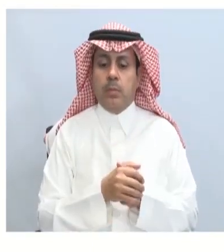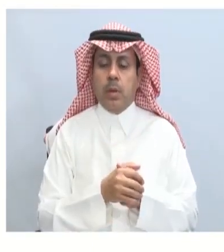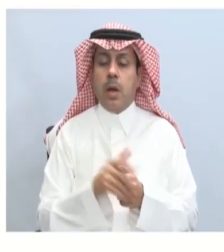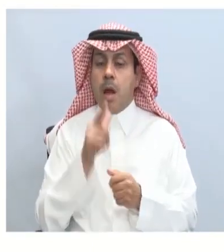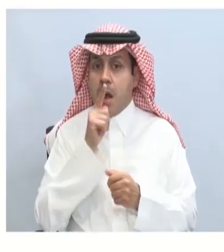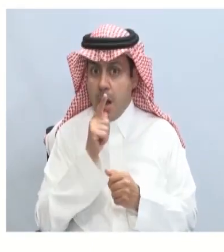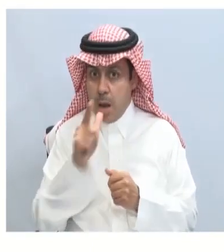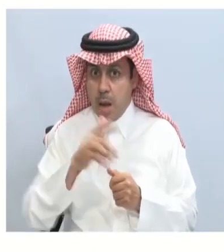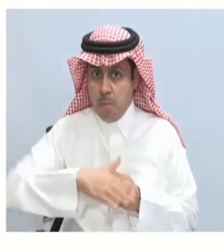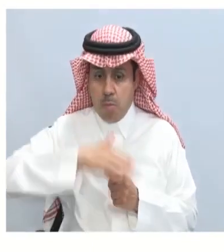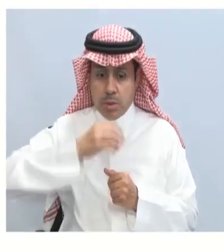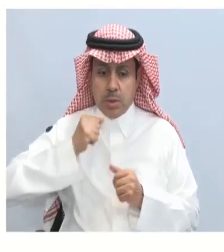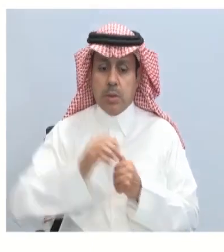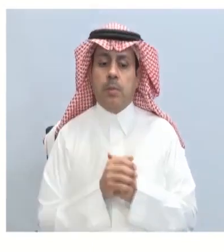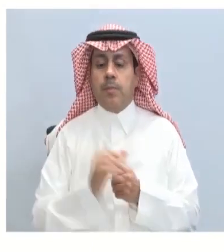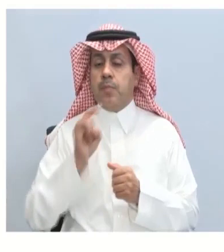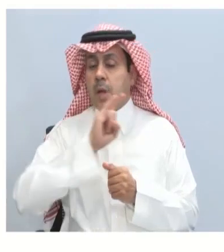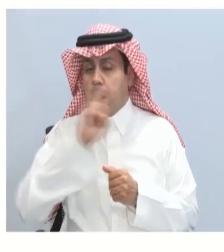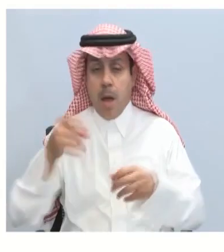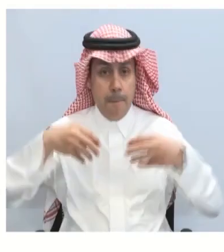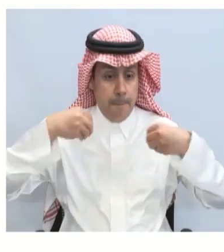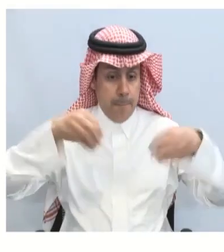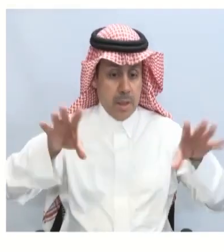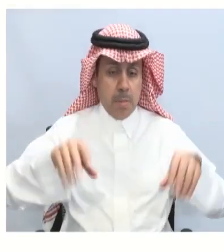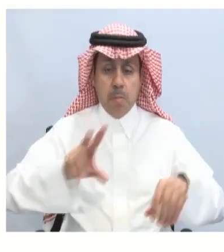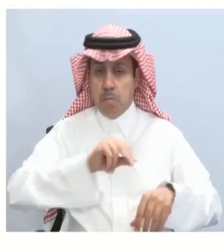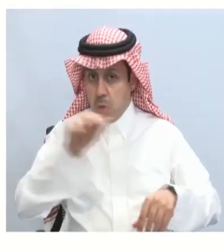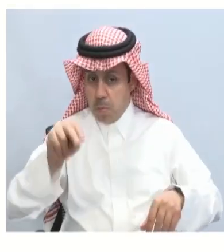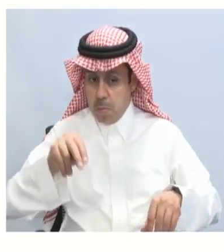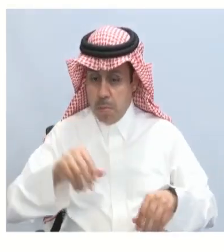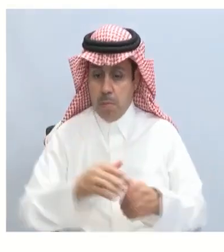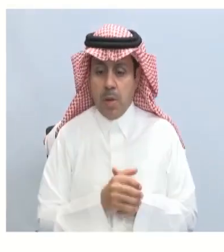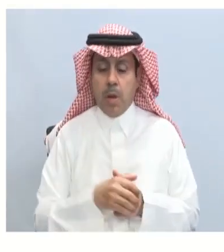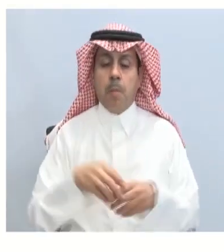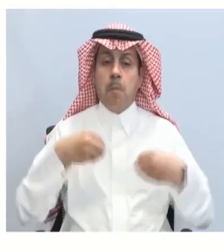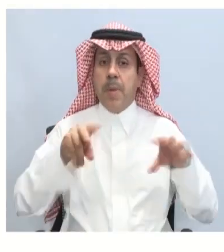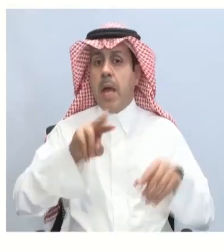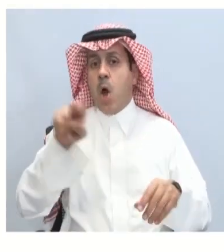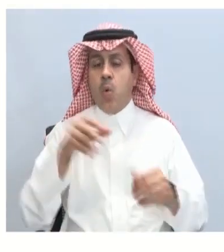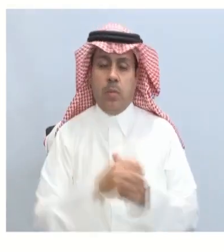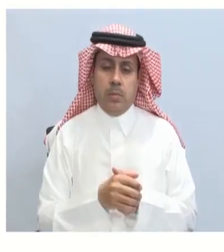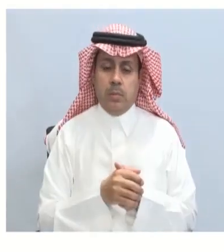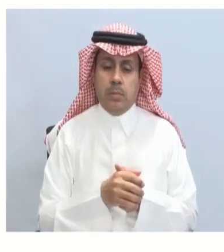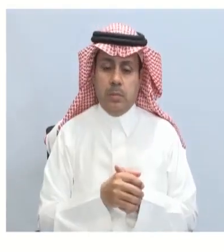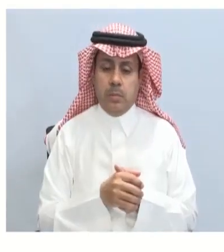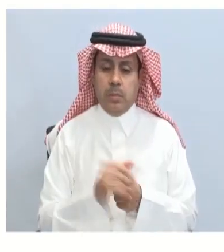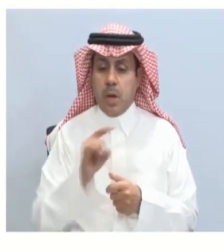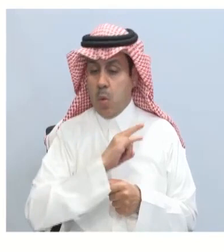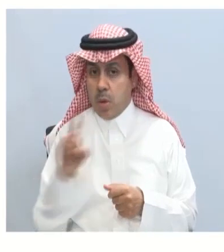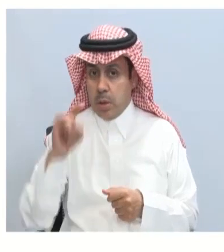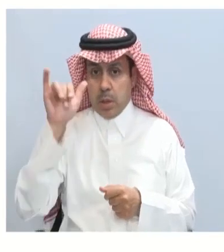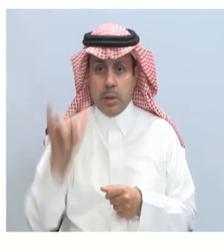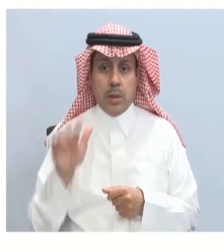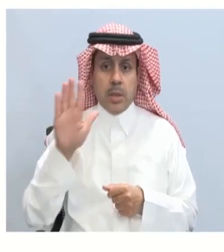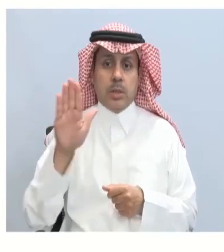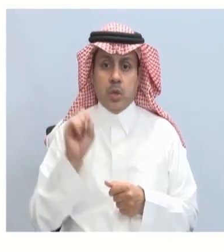السؤال قال صلى الله عليه وسلم لا يبع بعضكم على بيع اخيه ولا يسم